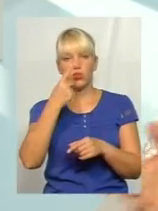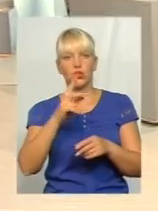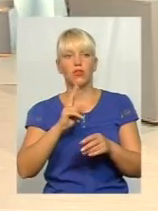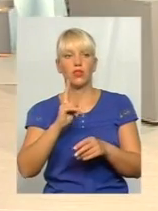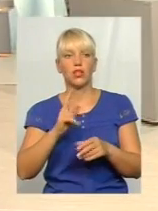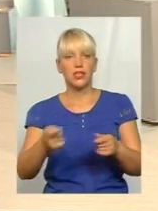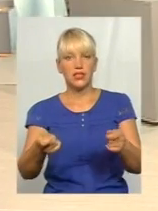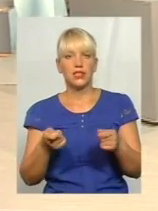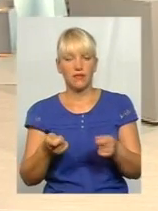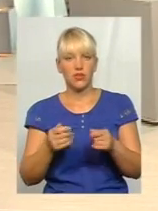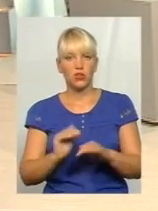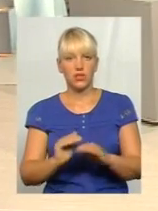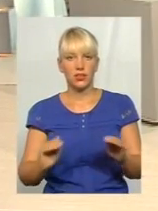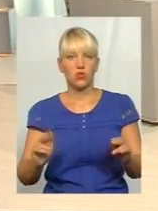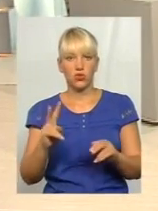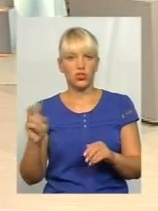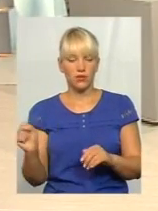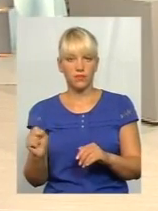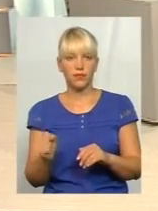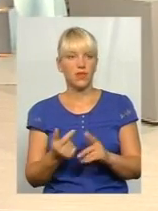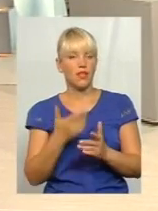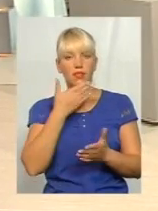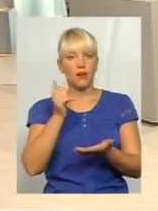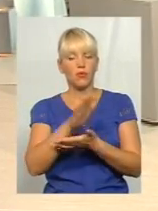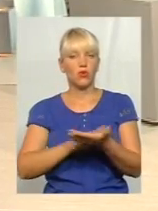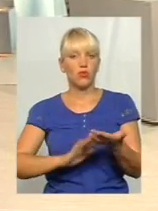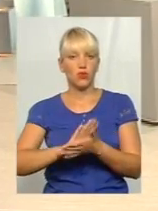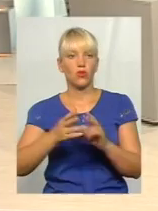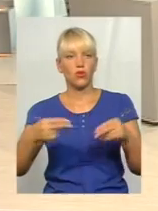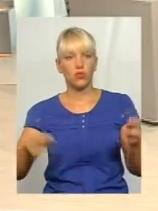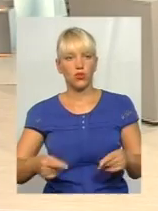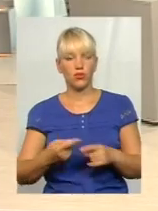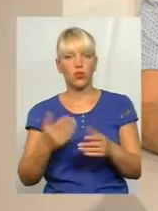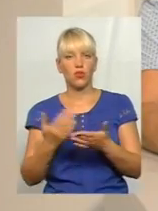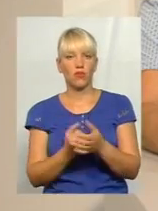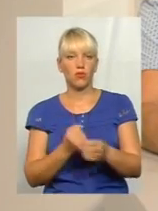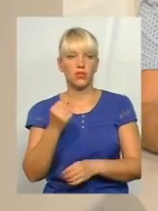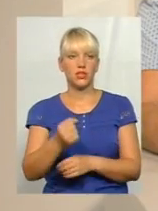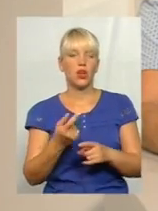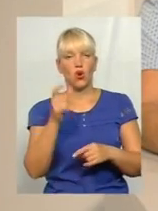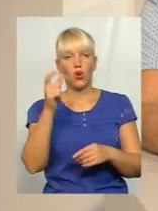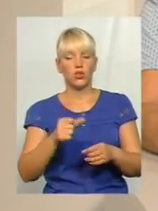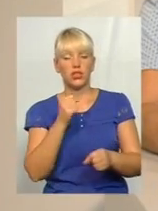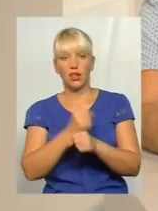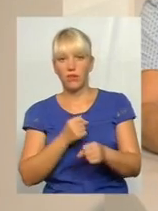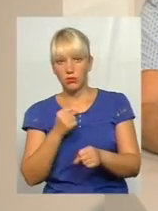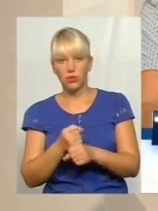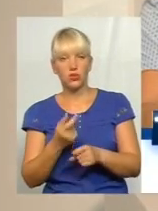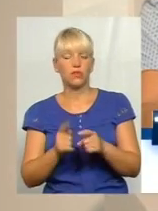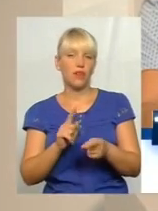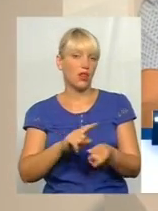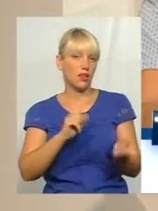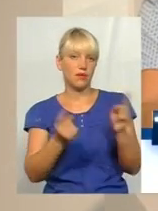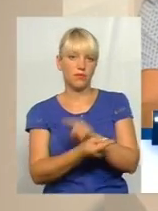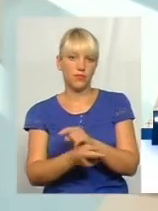ой завідуючого садочка не продовжили контракт із новопризначеня Тото от рік людина відпрацювала і